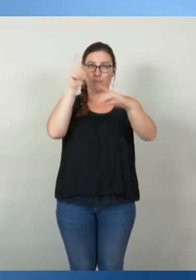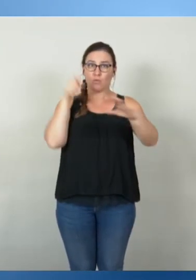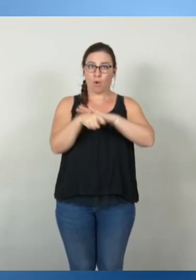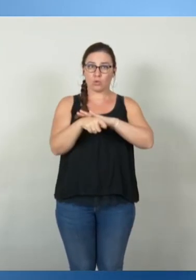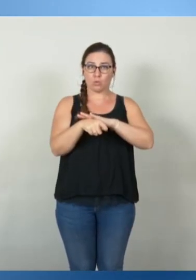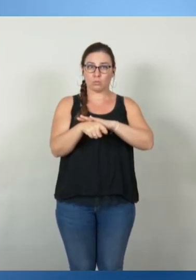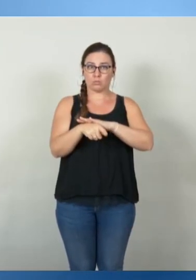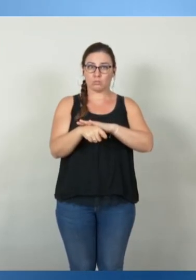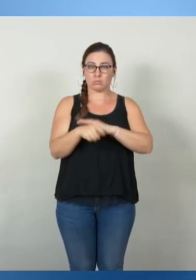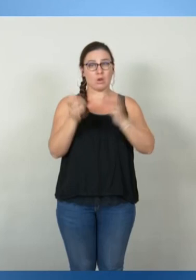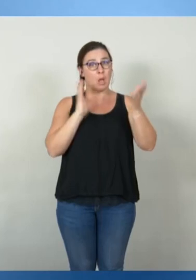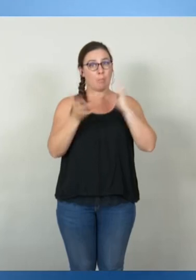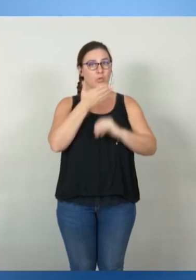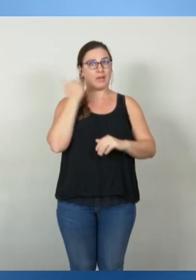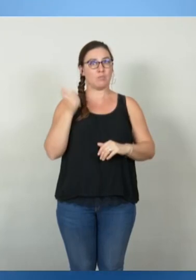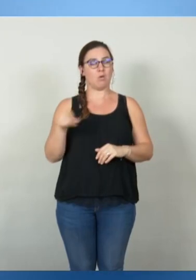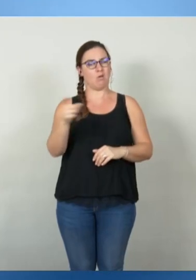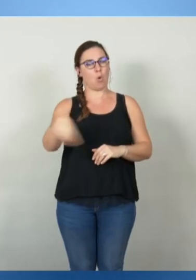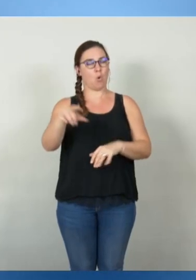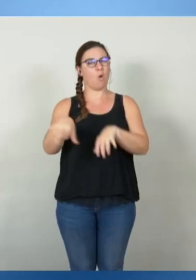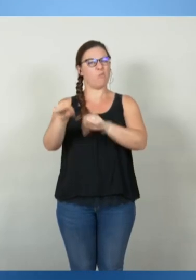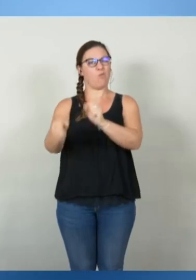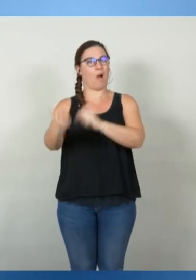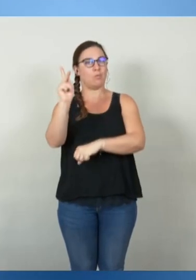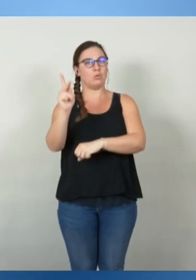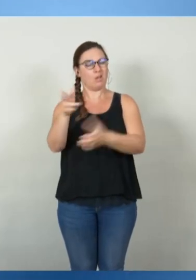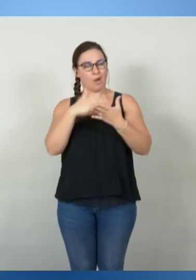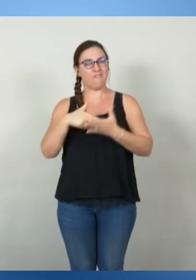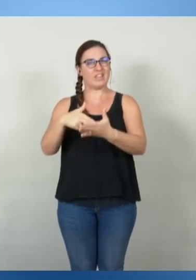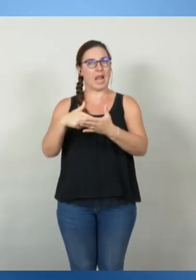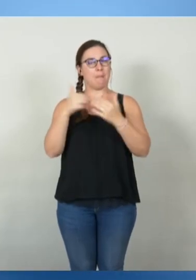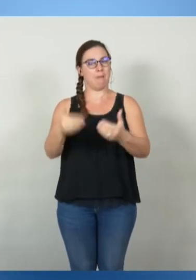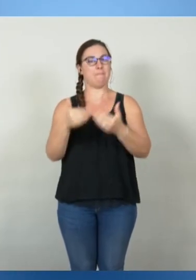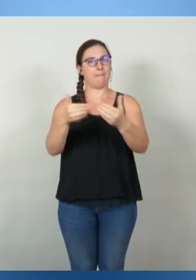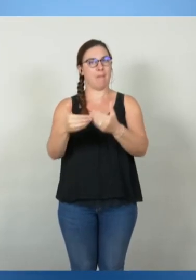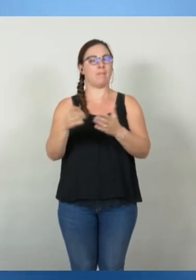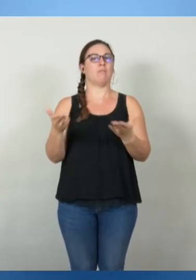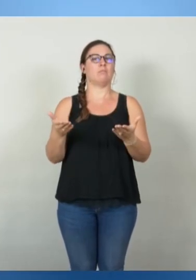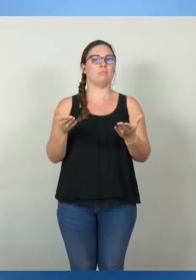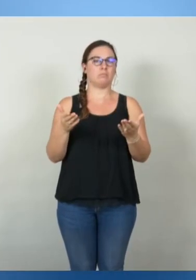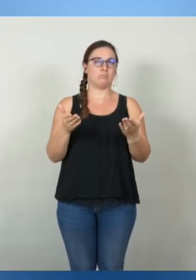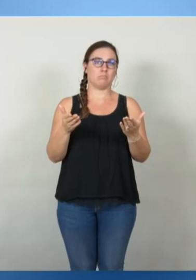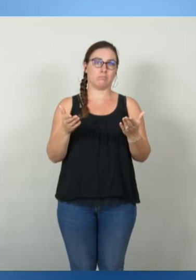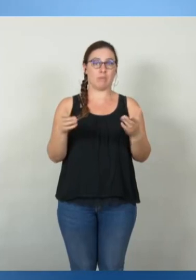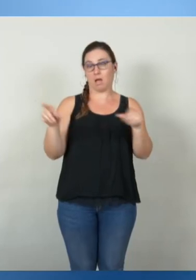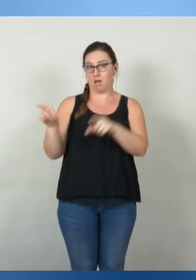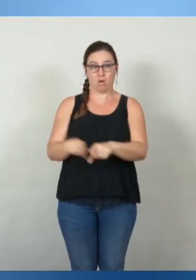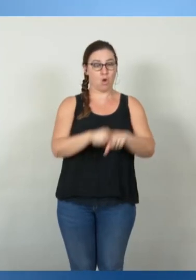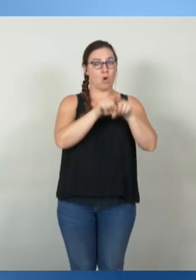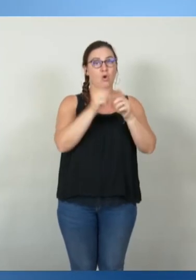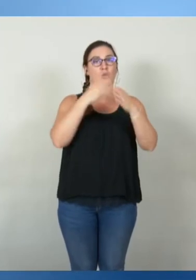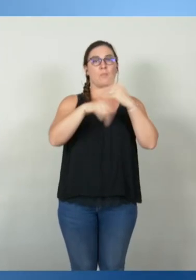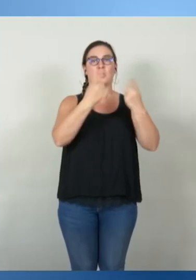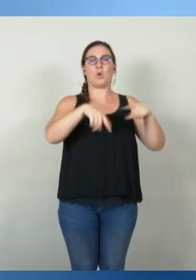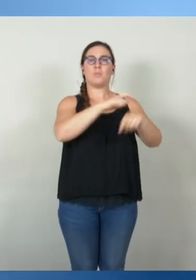faudra peut-être envisager de leur donner un peu plus de pouvoir si vous voulez les fidéliser peut-être à l'image de ce qui semble se passer à la commission